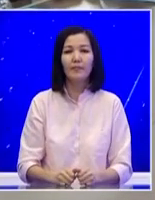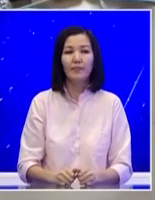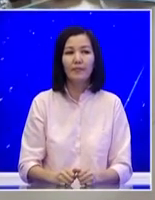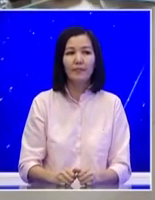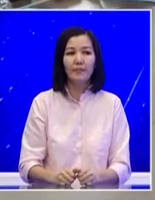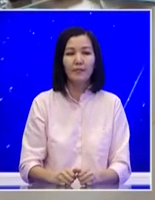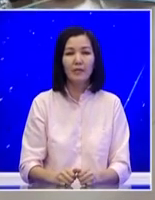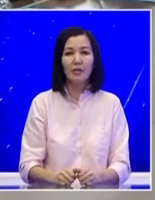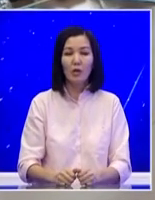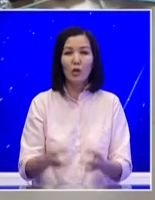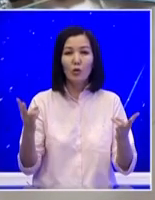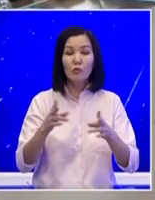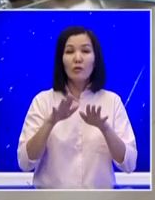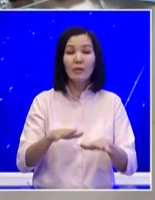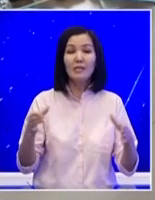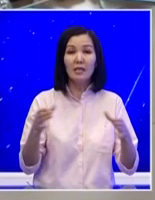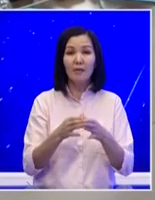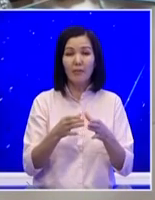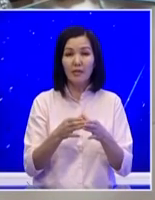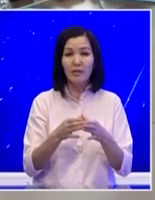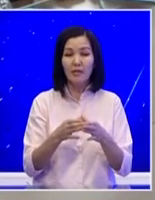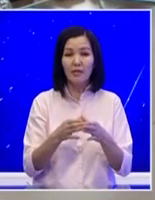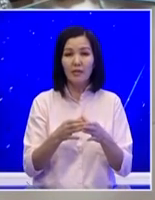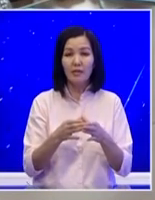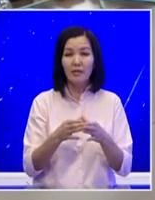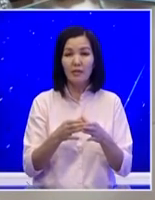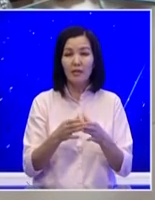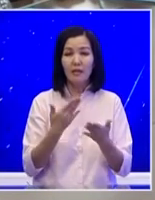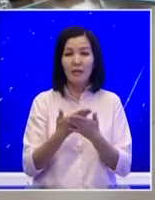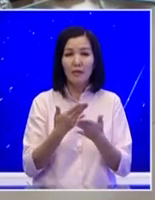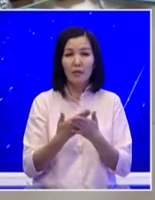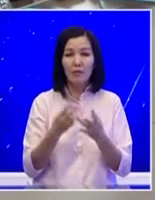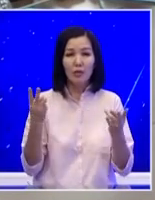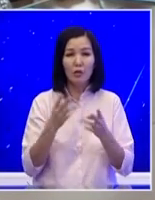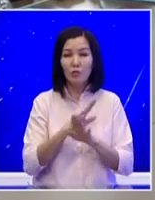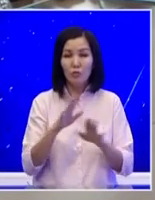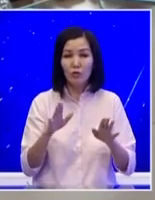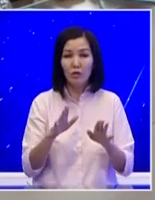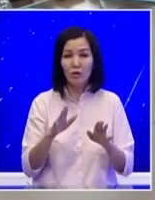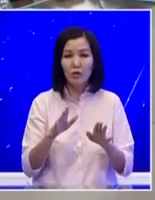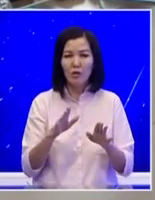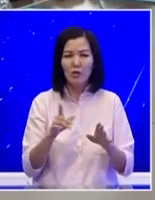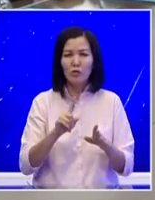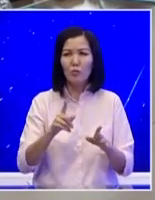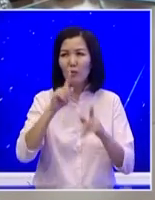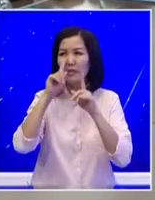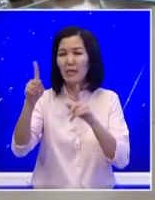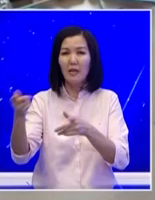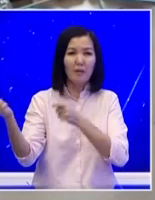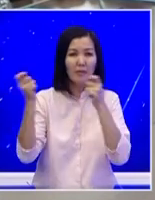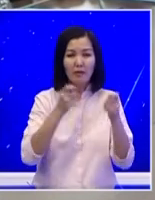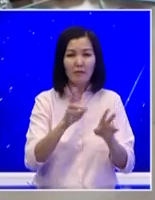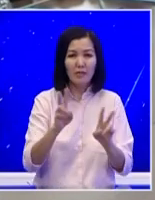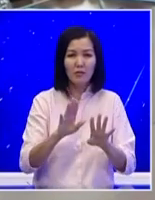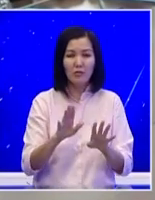Выигрывает местная компания. В чем? Первое, накладные расходы. Это значит, не нужно будет оттуда что-то везти. Раз перевозка